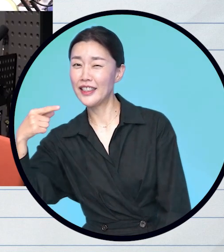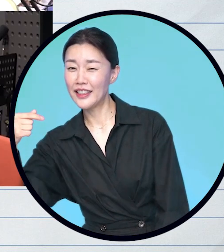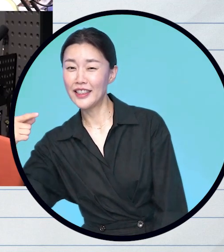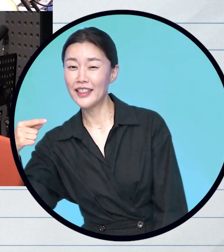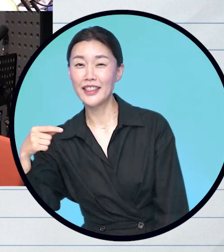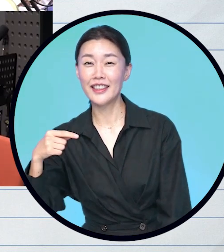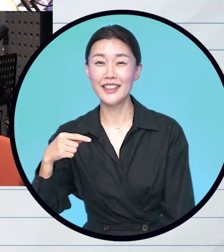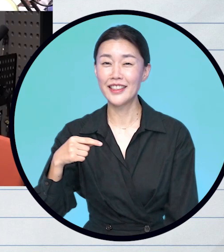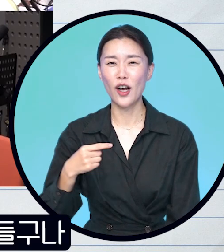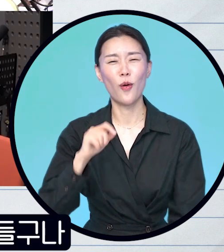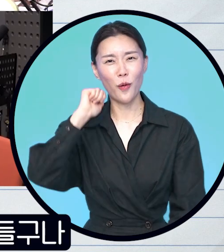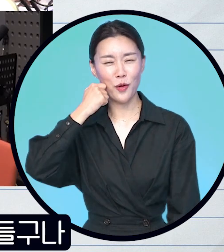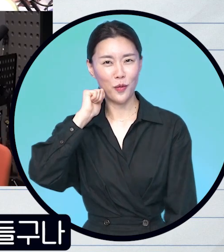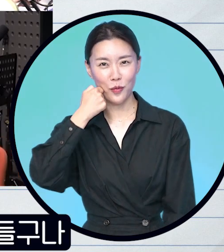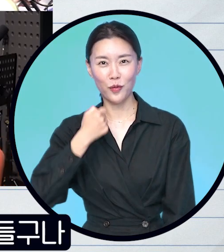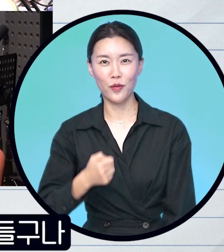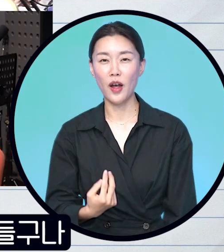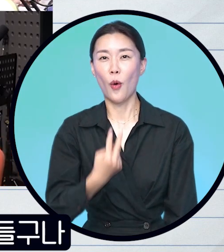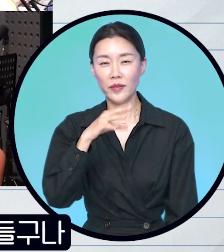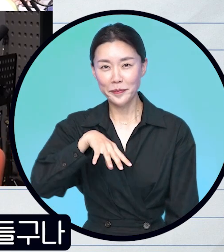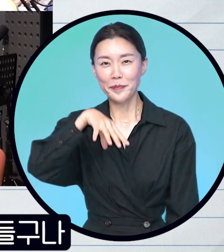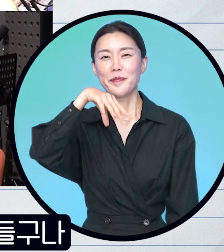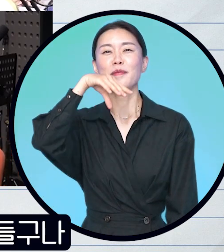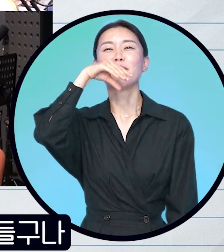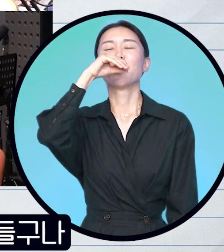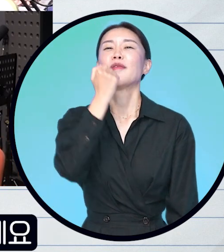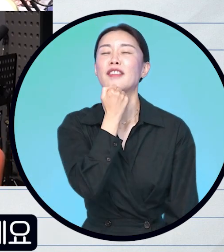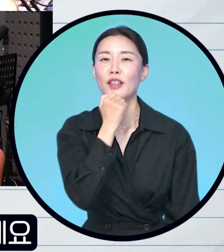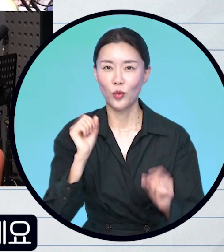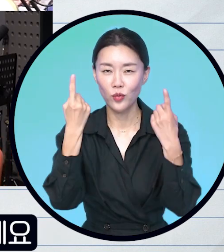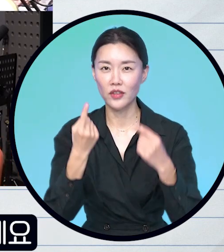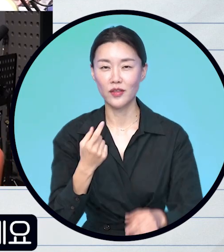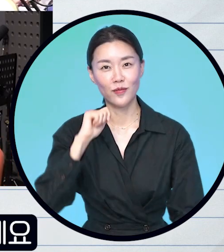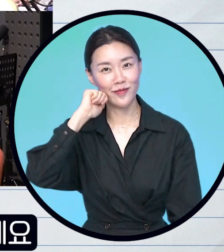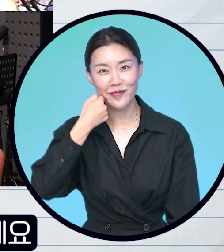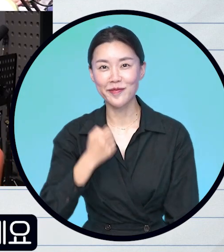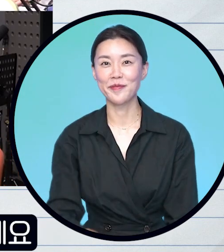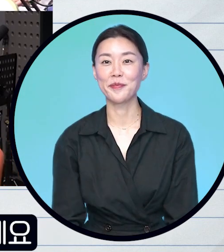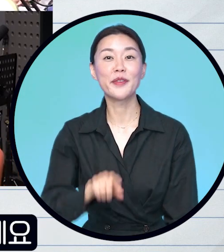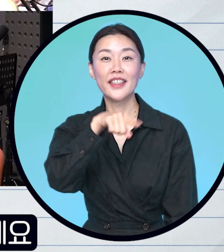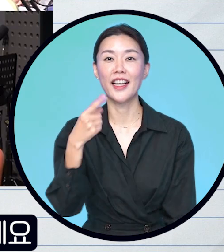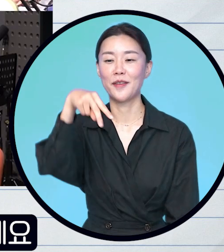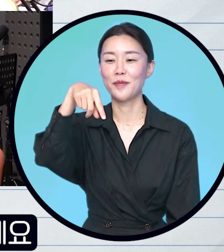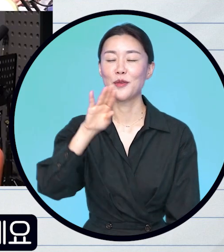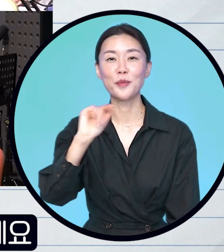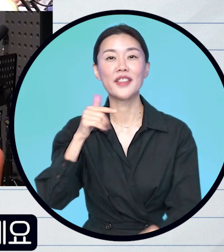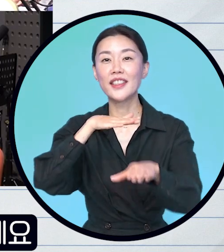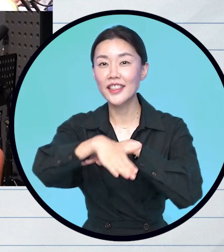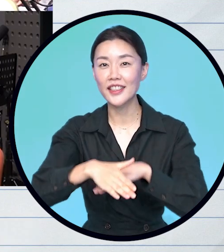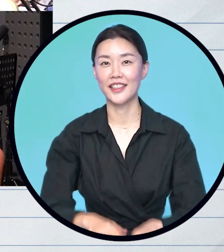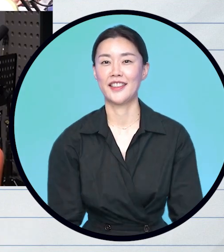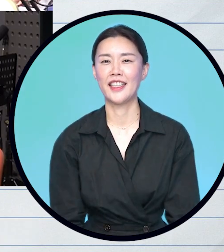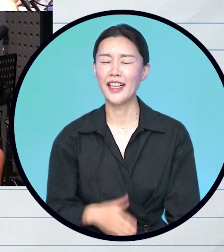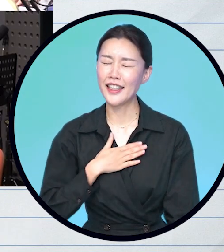잘했는지 알 것 같아. 쉽지 않아, 진짜로. 아, 이게 호흡을 들이마시면서 웃어야 돼서 힘들구나. 쉽지 않지. 자, 이번엔 수빈 씨 버전 들어볼게요.